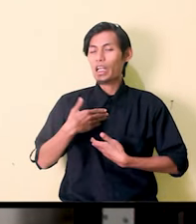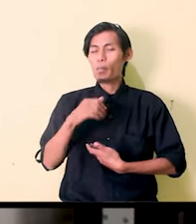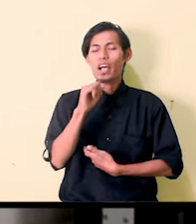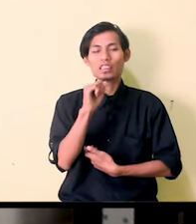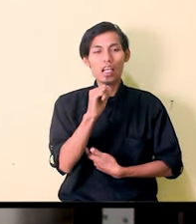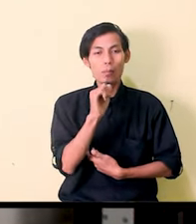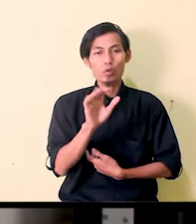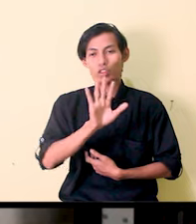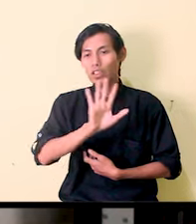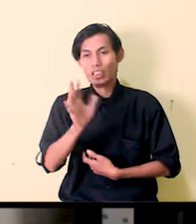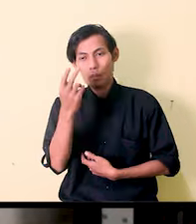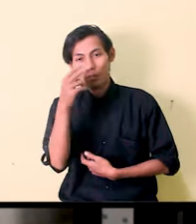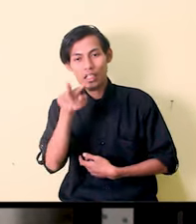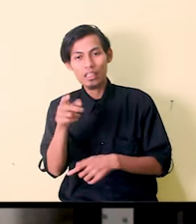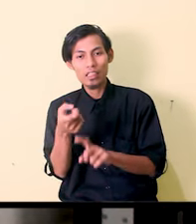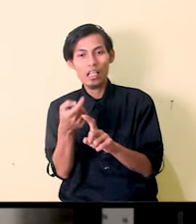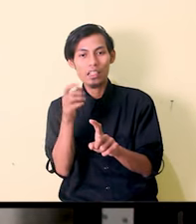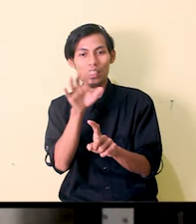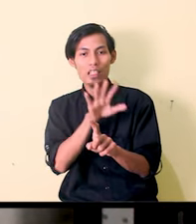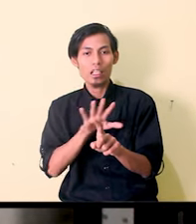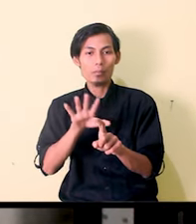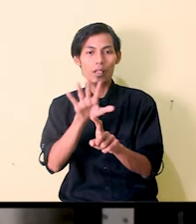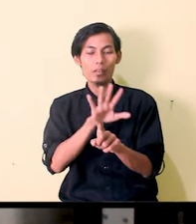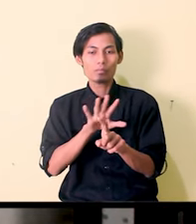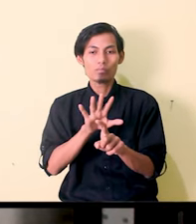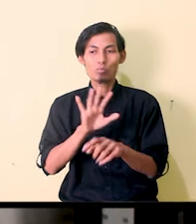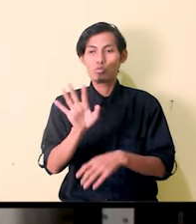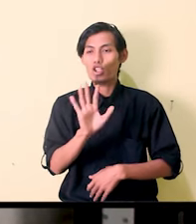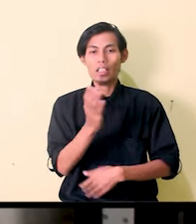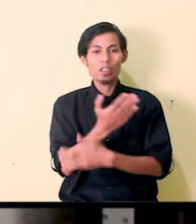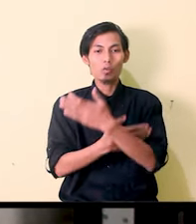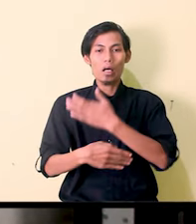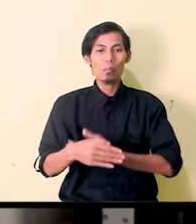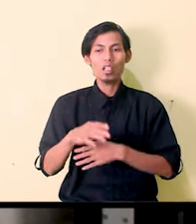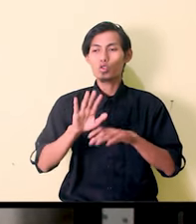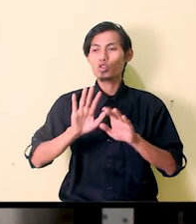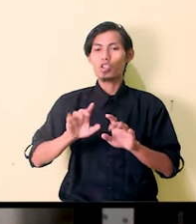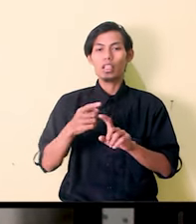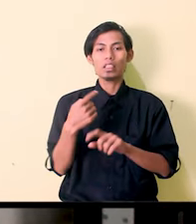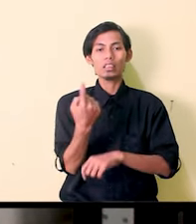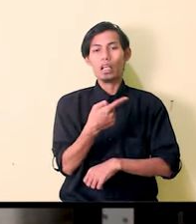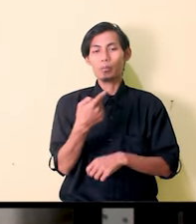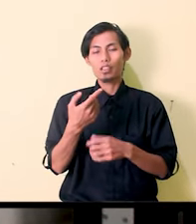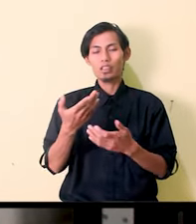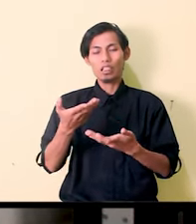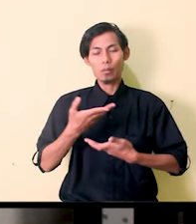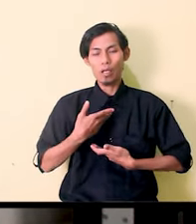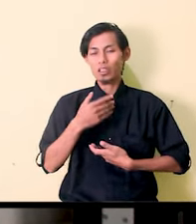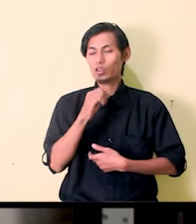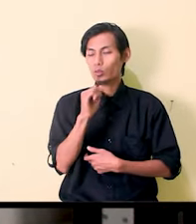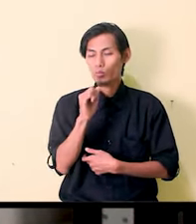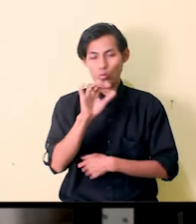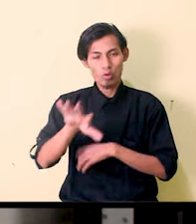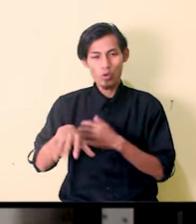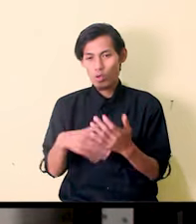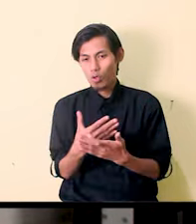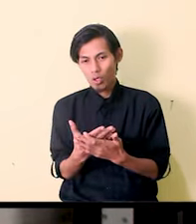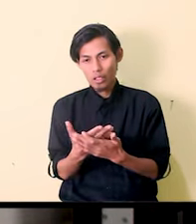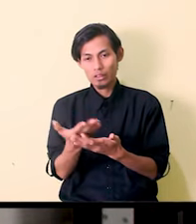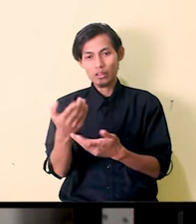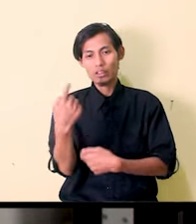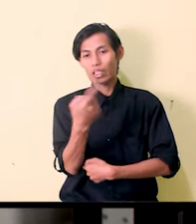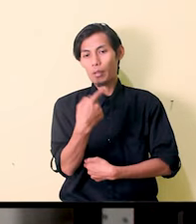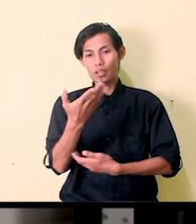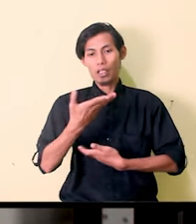jadi siapun tidak hanya kdd kami terima tidak hanya Diel kami terima siapapun yang ada di sini kami terium sebagai warga kami dan